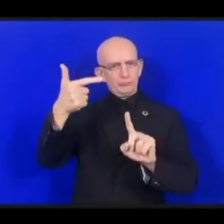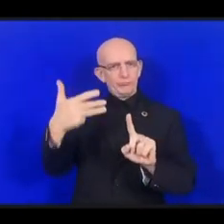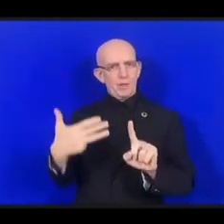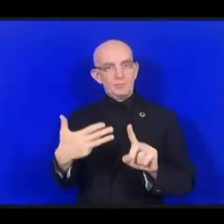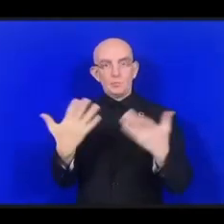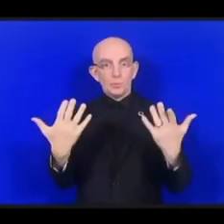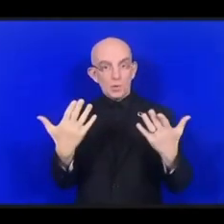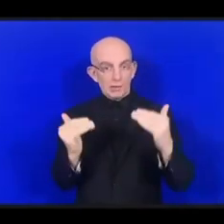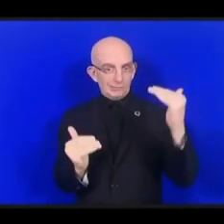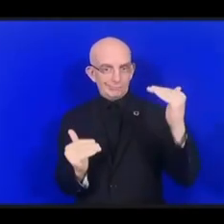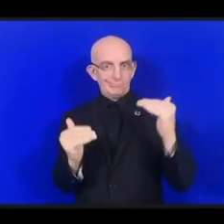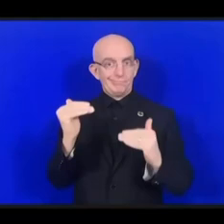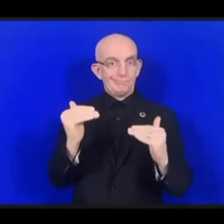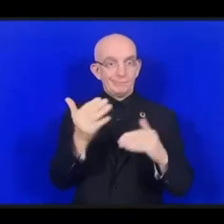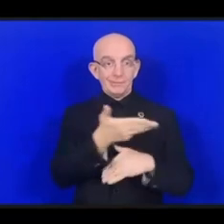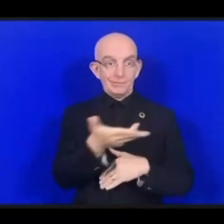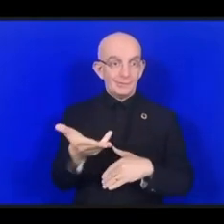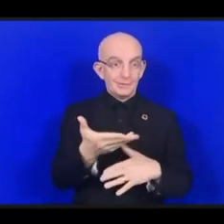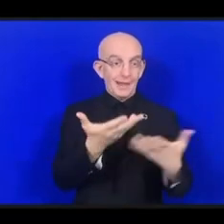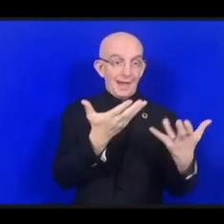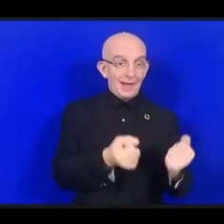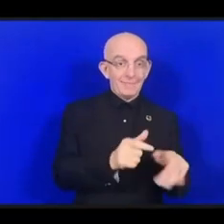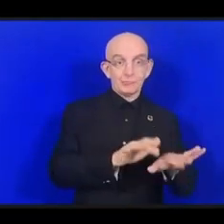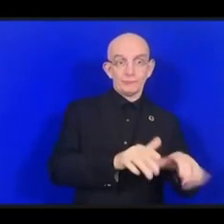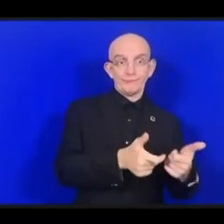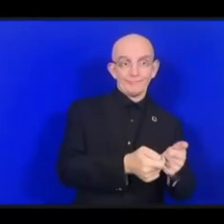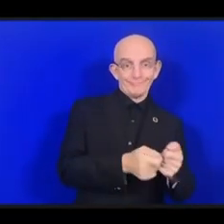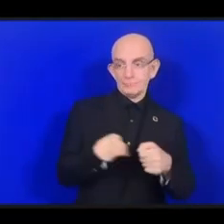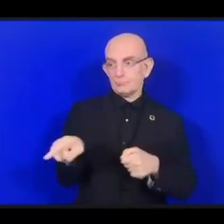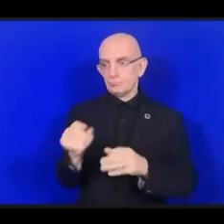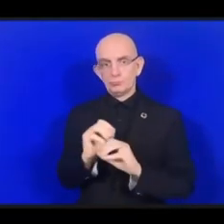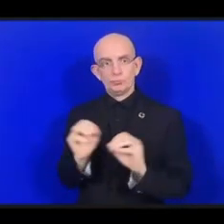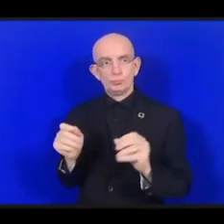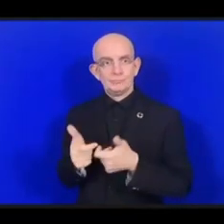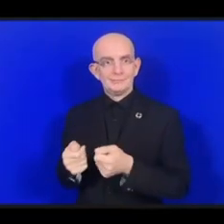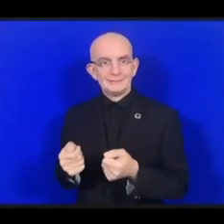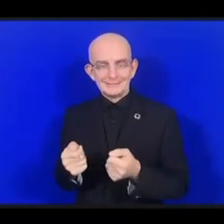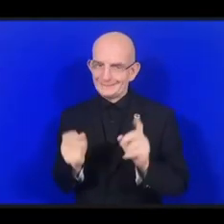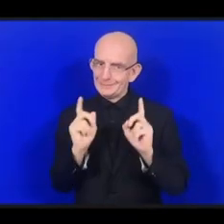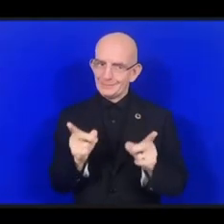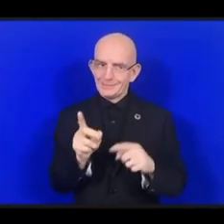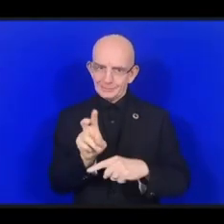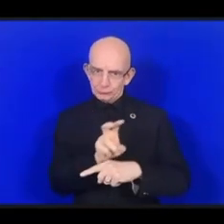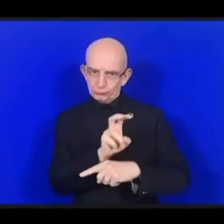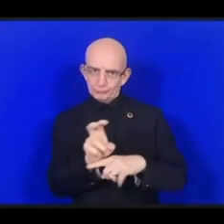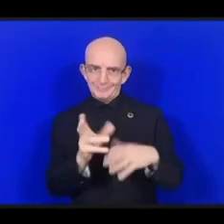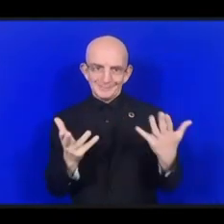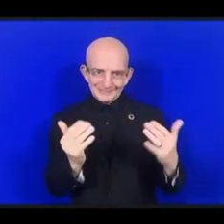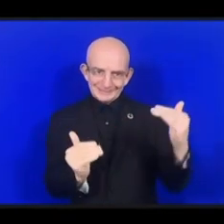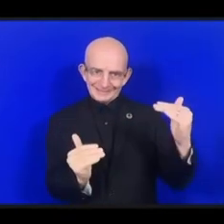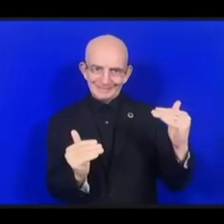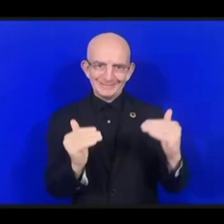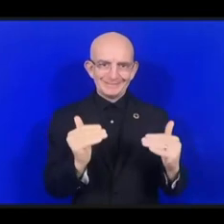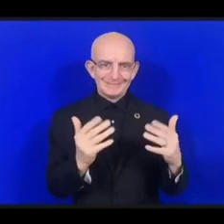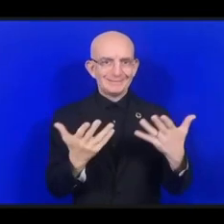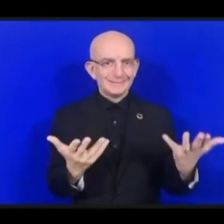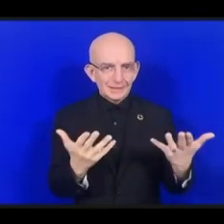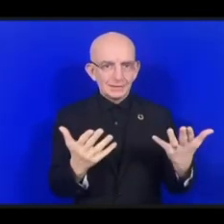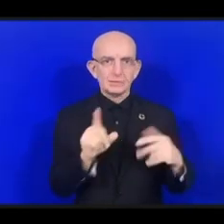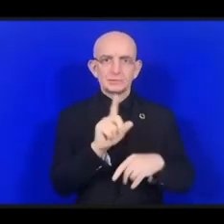栏。那么技术富人和穷人之间日益扩大的差距可以说是有史以来最艰巨的挑战之